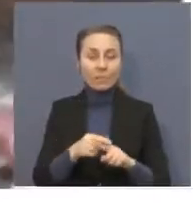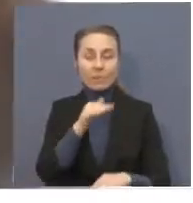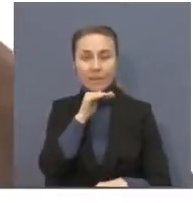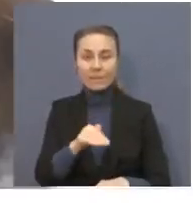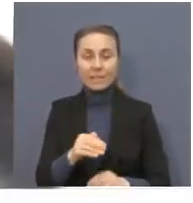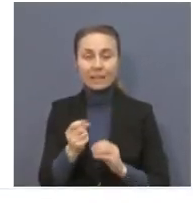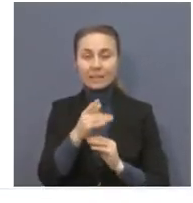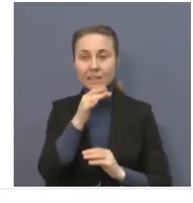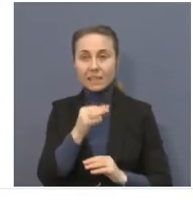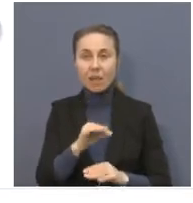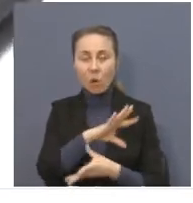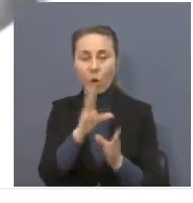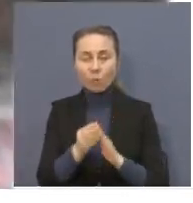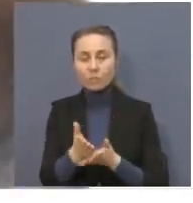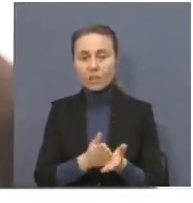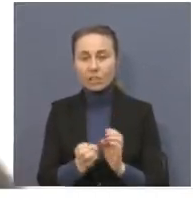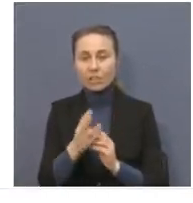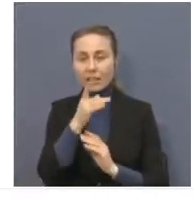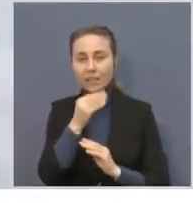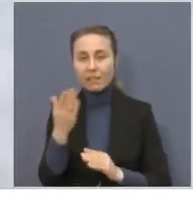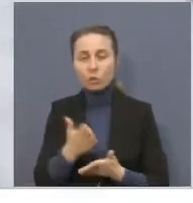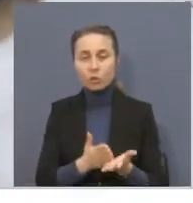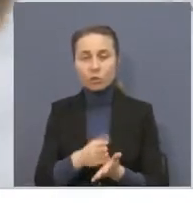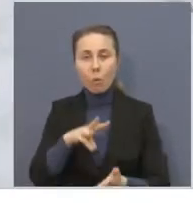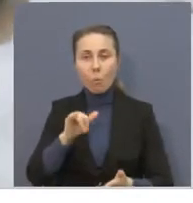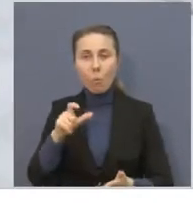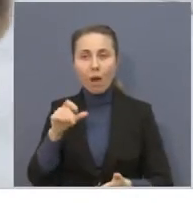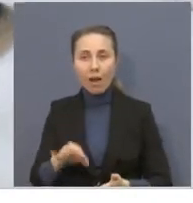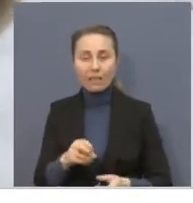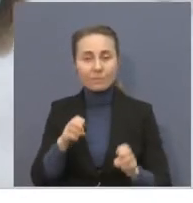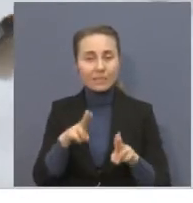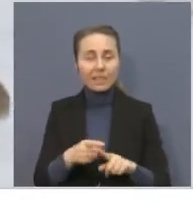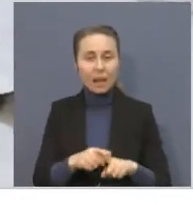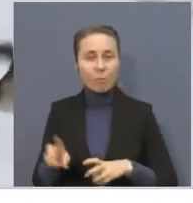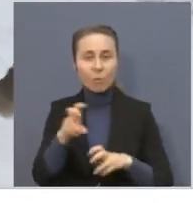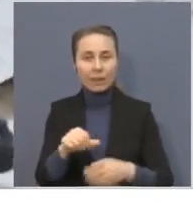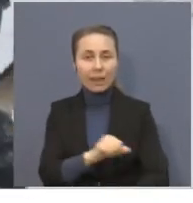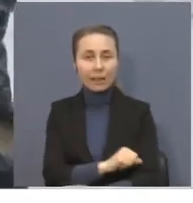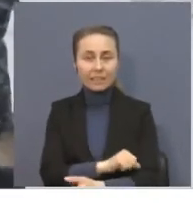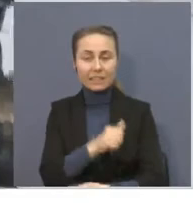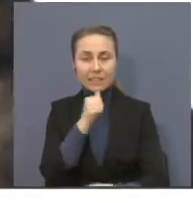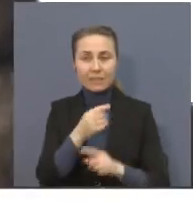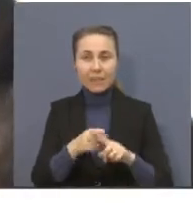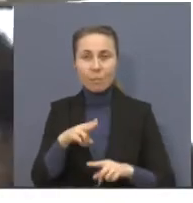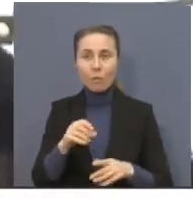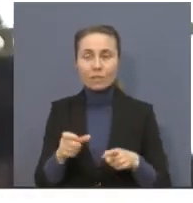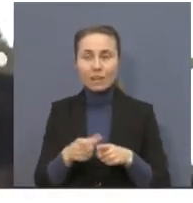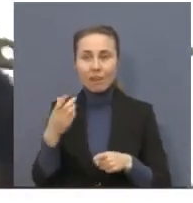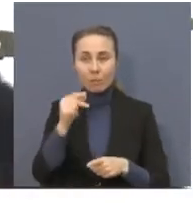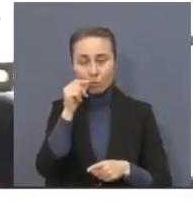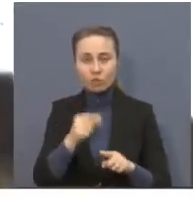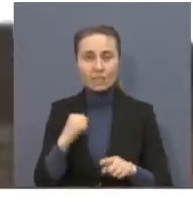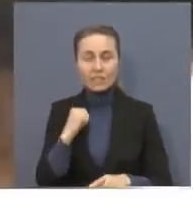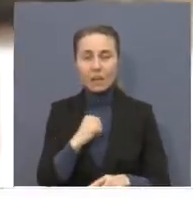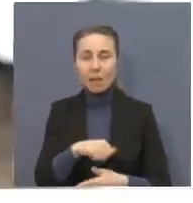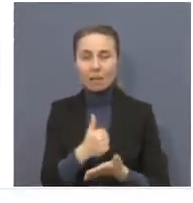стаж – 13 лет. Его служебная собака по кличке Муха специализируется на поиске наркотических средств. По словам мужчины, самое главное – это во